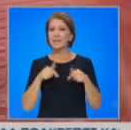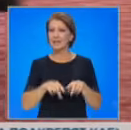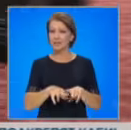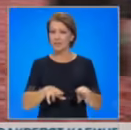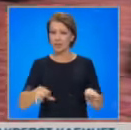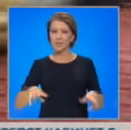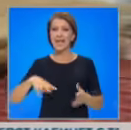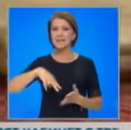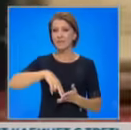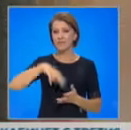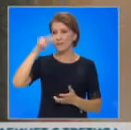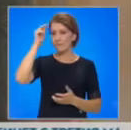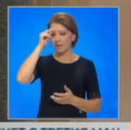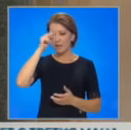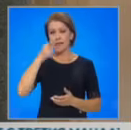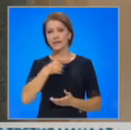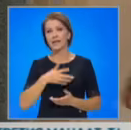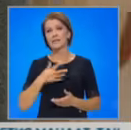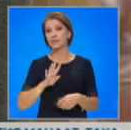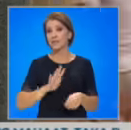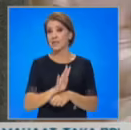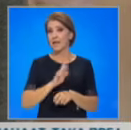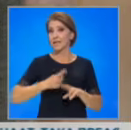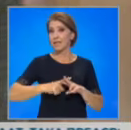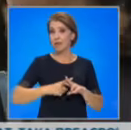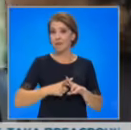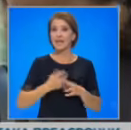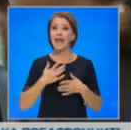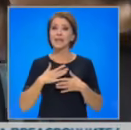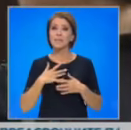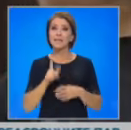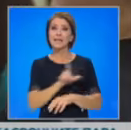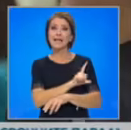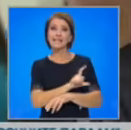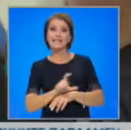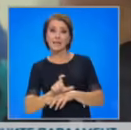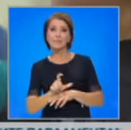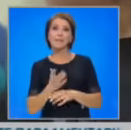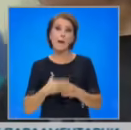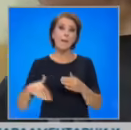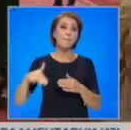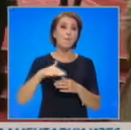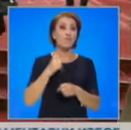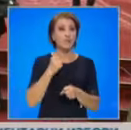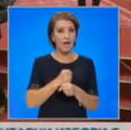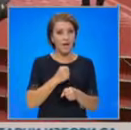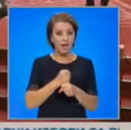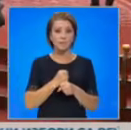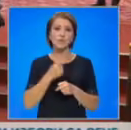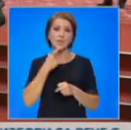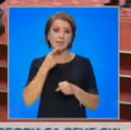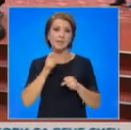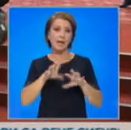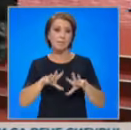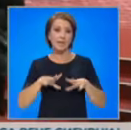се БГ, ние идваме, предпочитат 14 ноември, за да имат седмица повече работа за приемане на бюджета и промени в закона